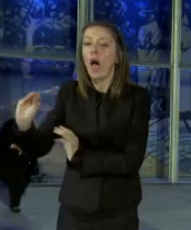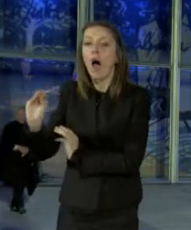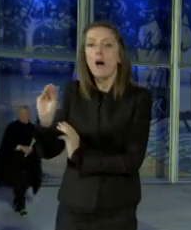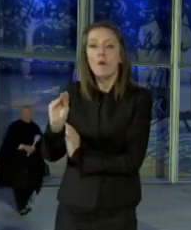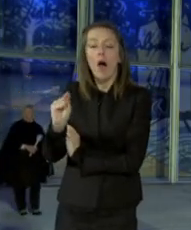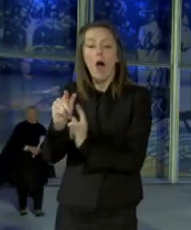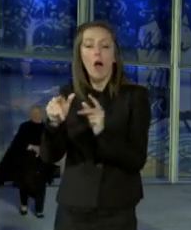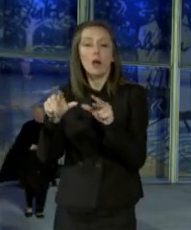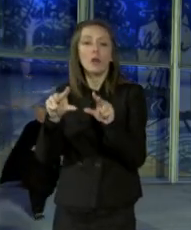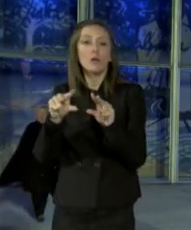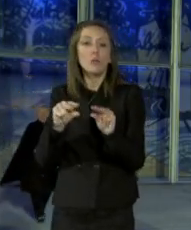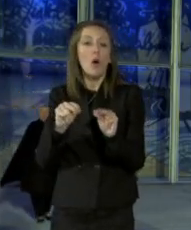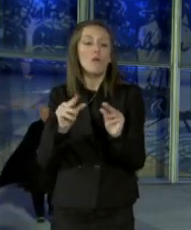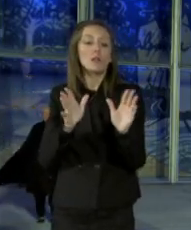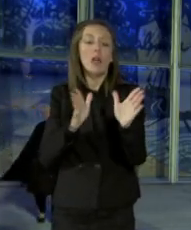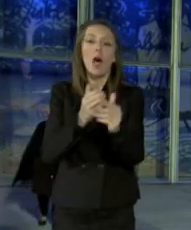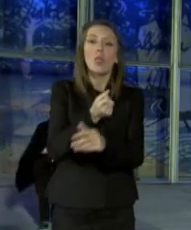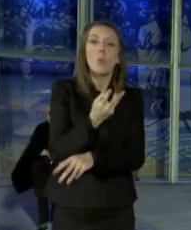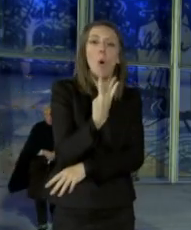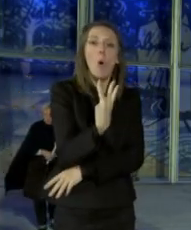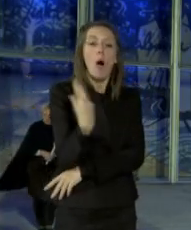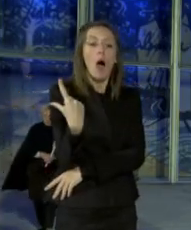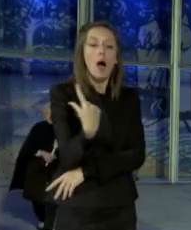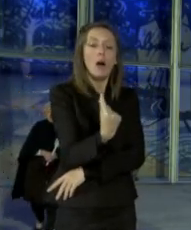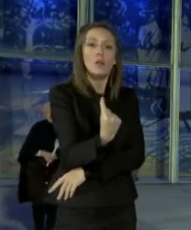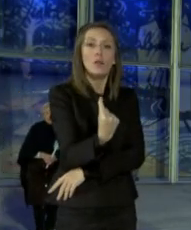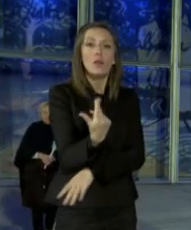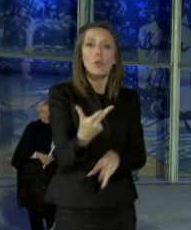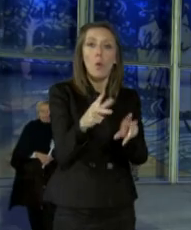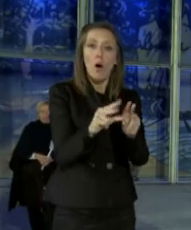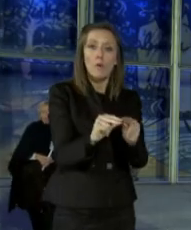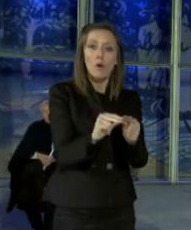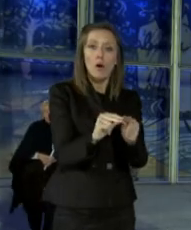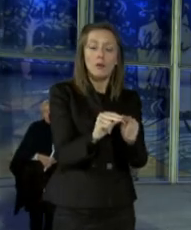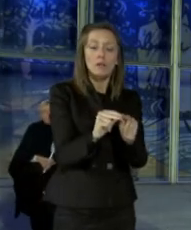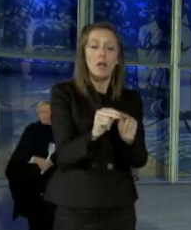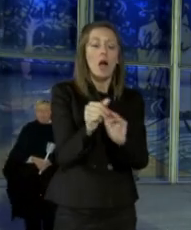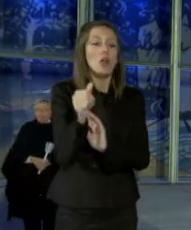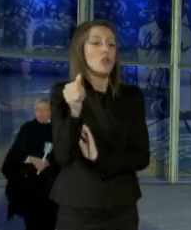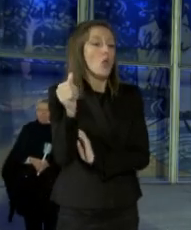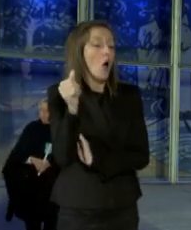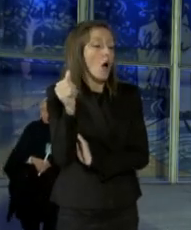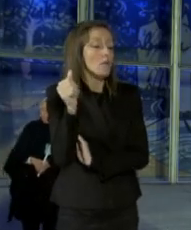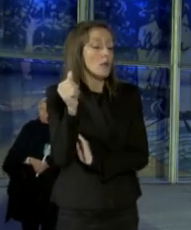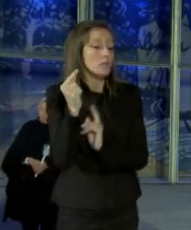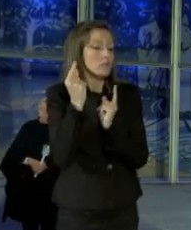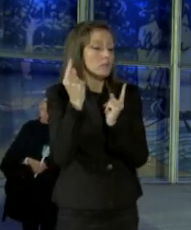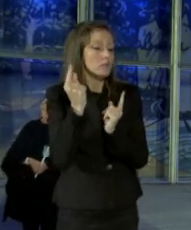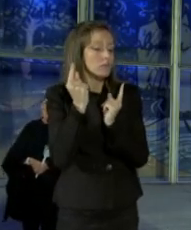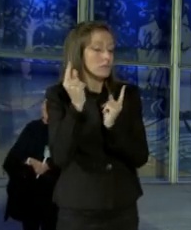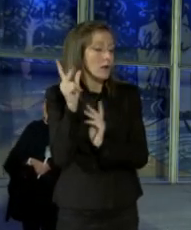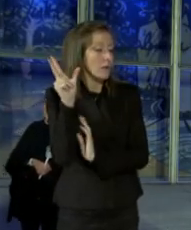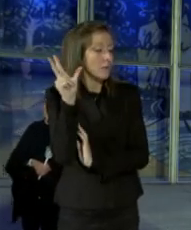nella stanza al numero 4 per mettermi in ascolto presso il citofono